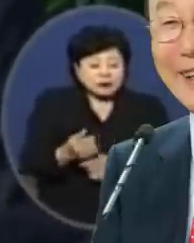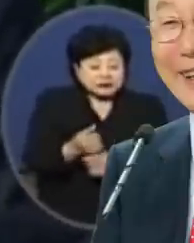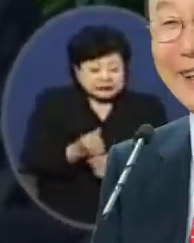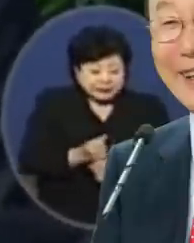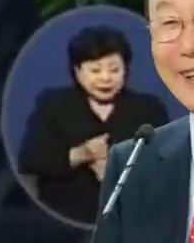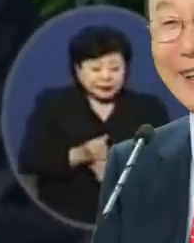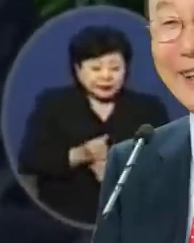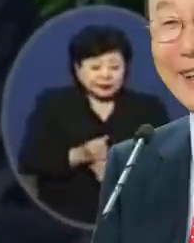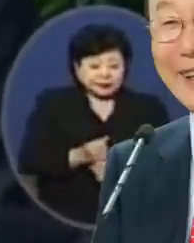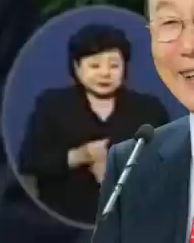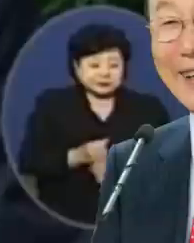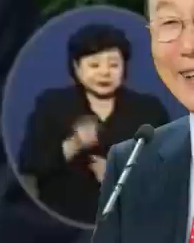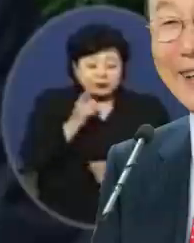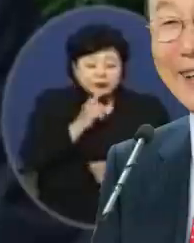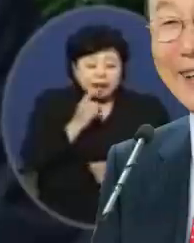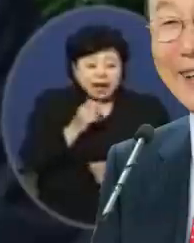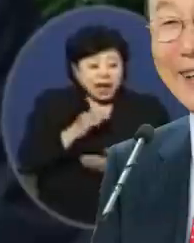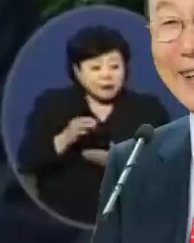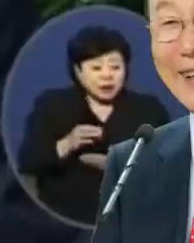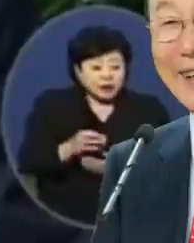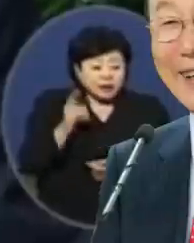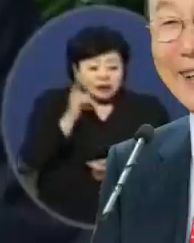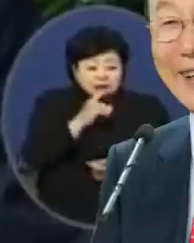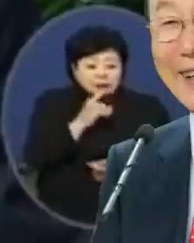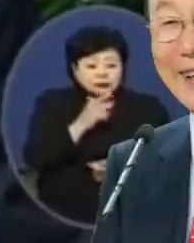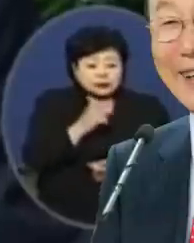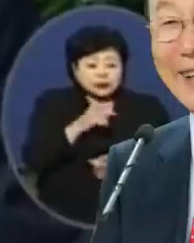나쁜 의미로서의 말을 하면 나쁜